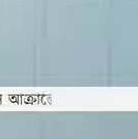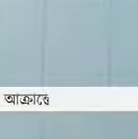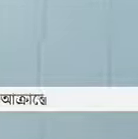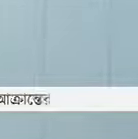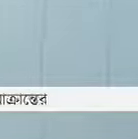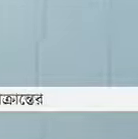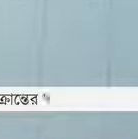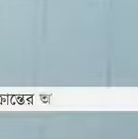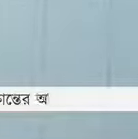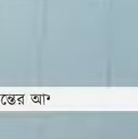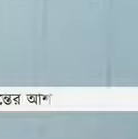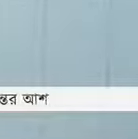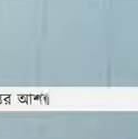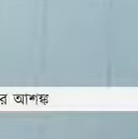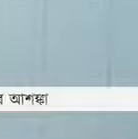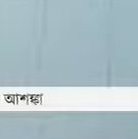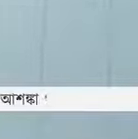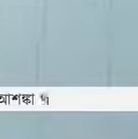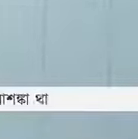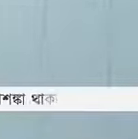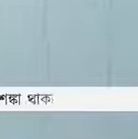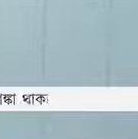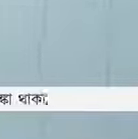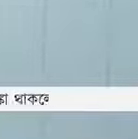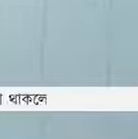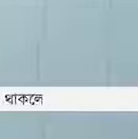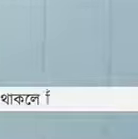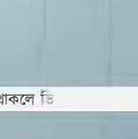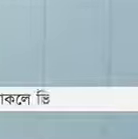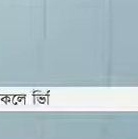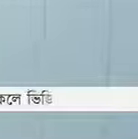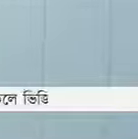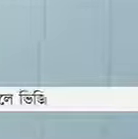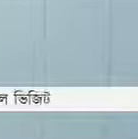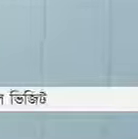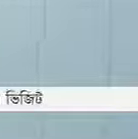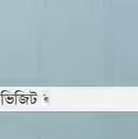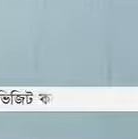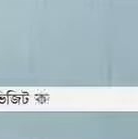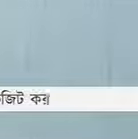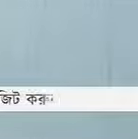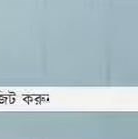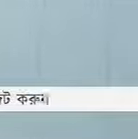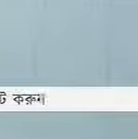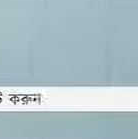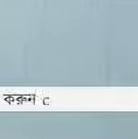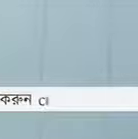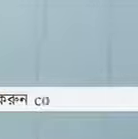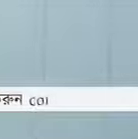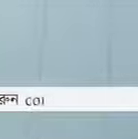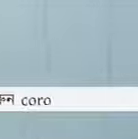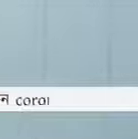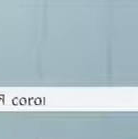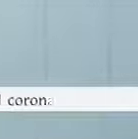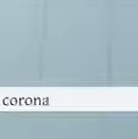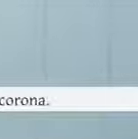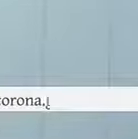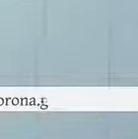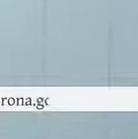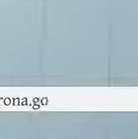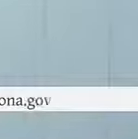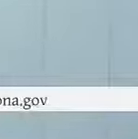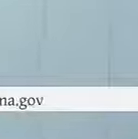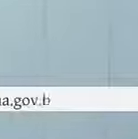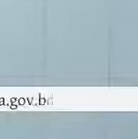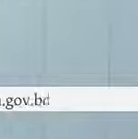হলে বাড়িতেই চিকিৎসা নিন অথবা আমাদের হটলাইন নম্বরগুলিতে ফোন করুন। তাছাড়াও আপনারা নিয়মিতভাবে উষুম